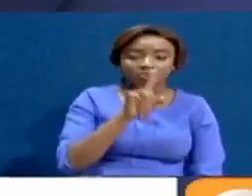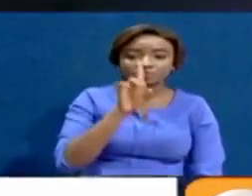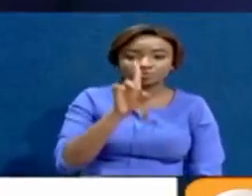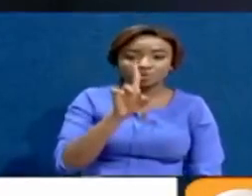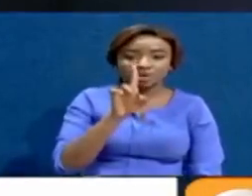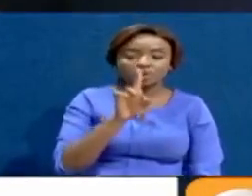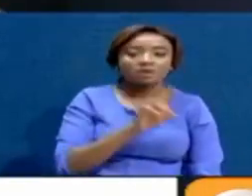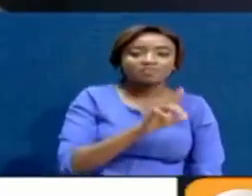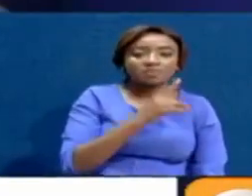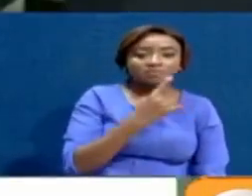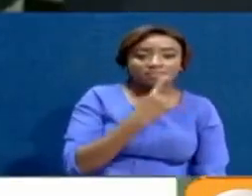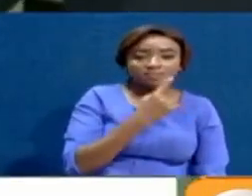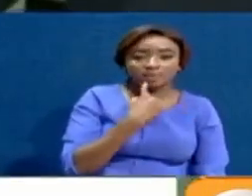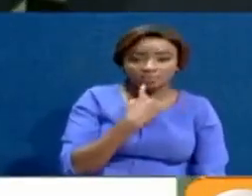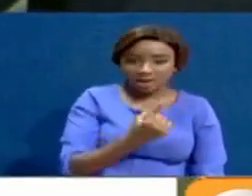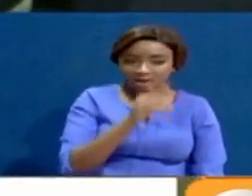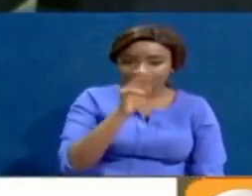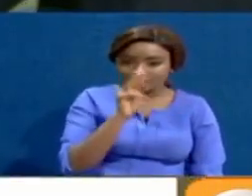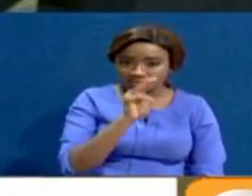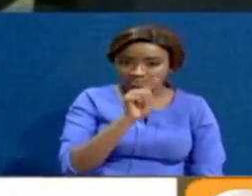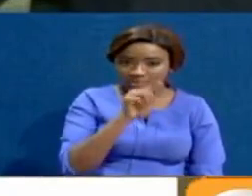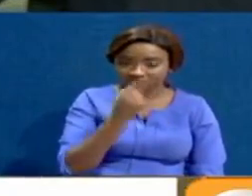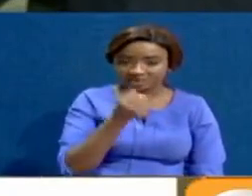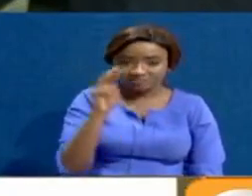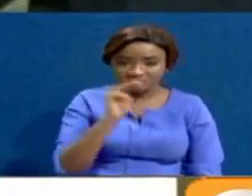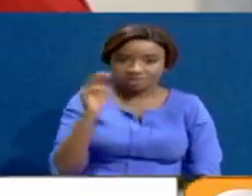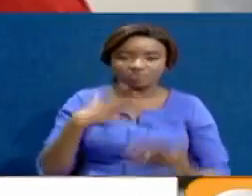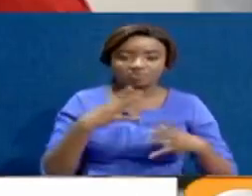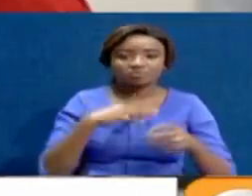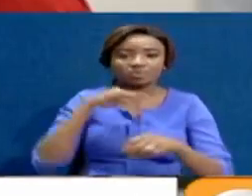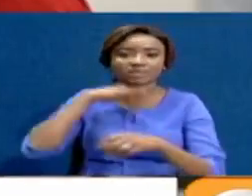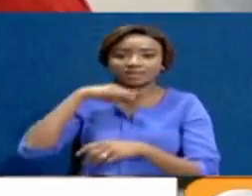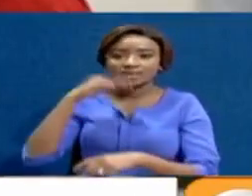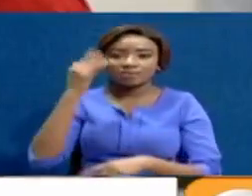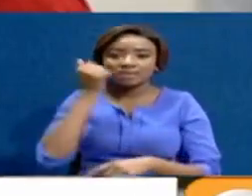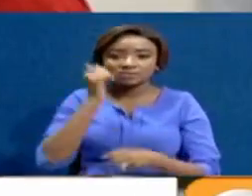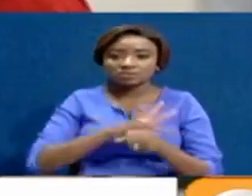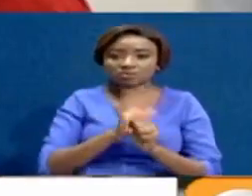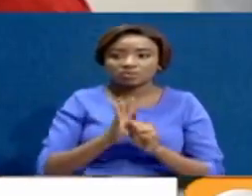makali ya corona, huku wengine zaidi ya milioni 67 wakiambukizwa.